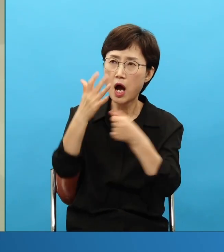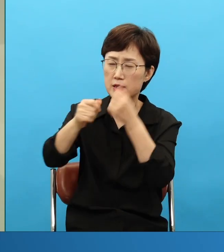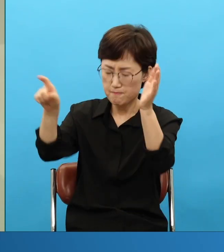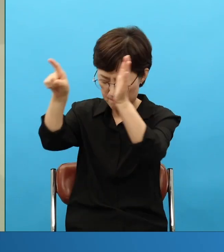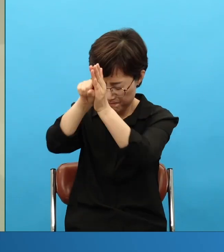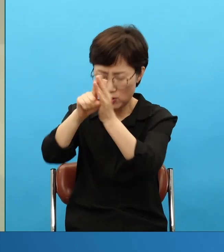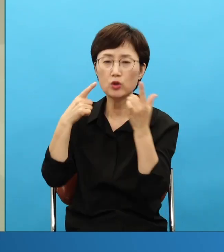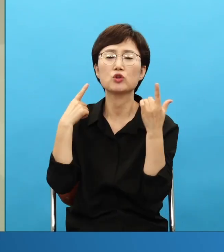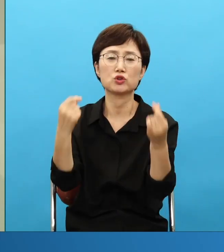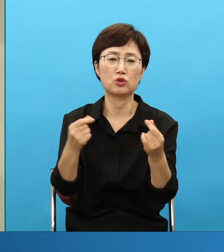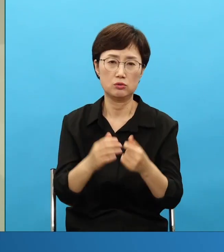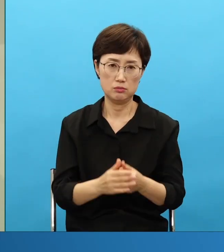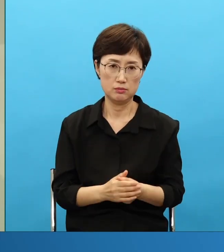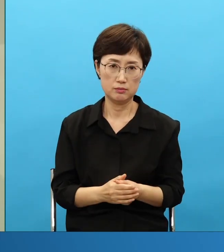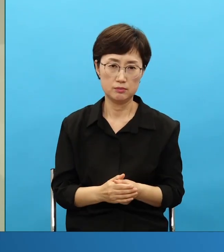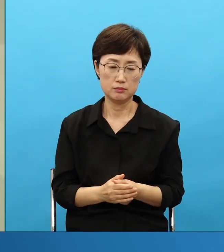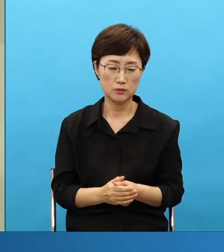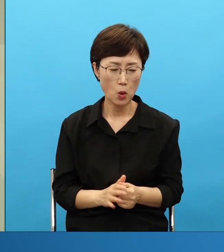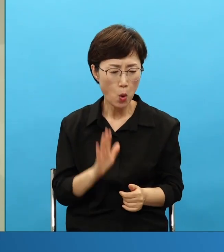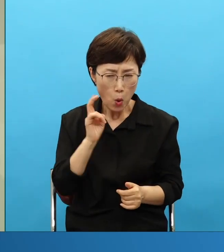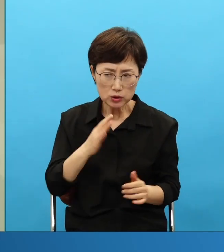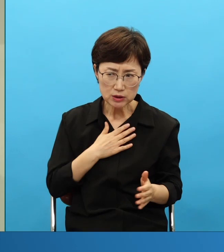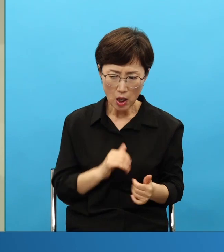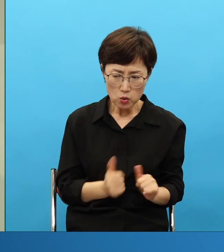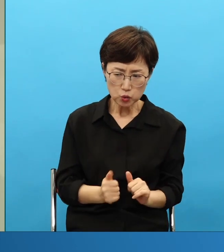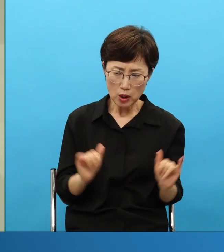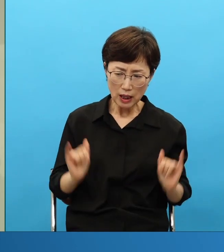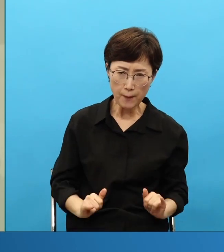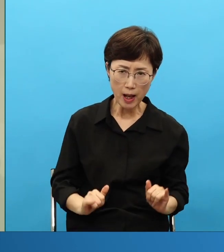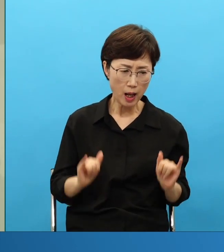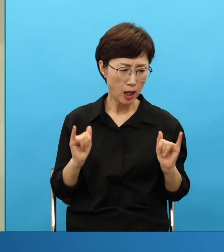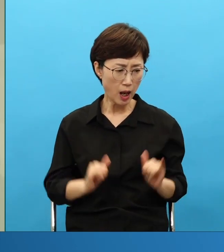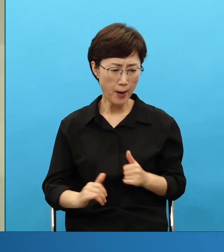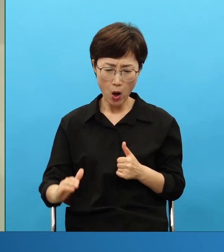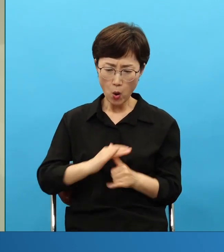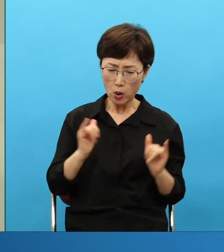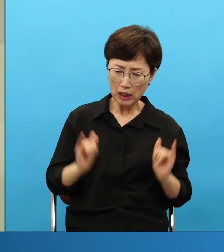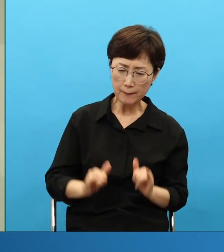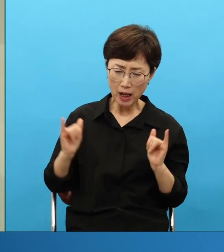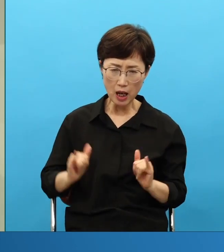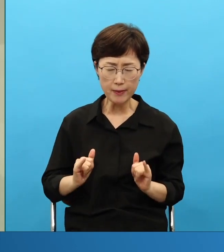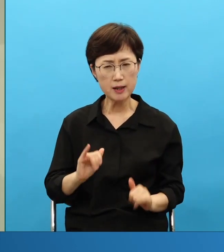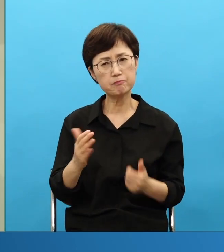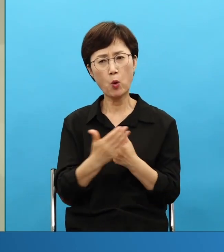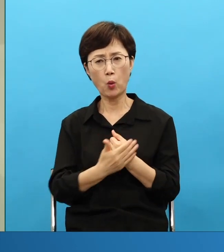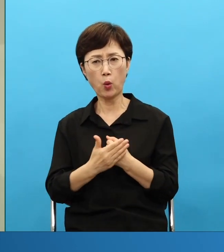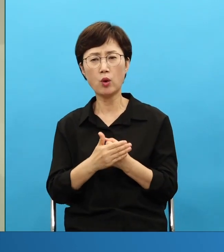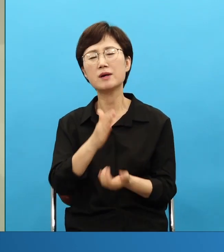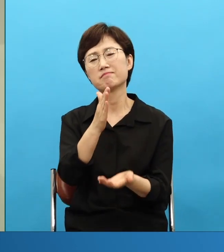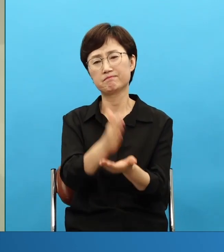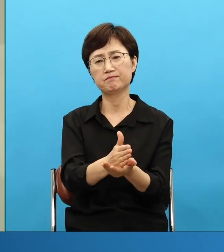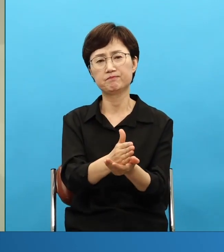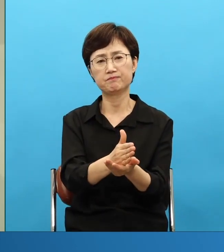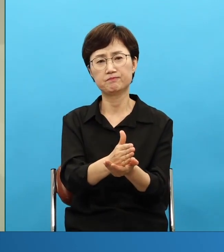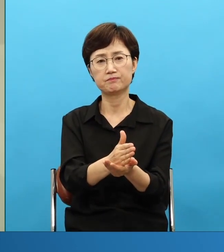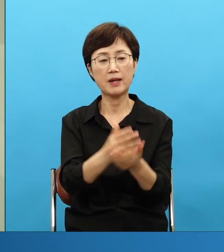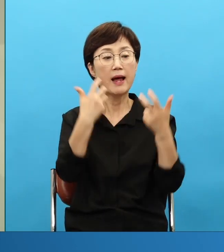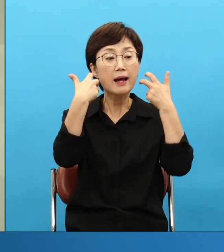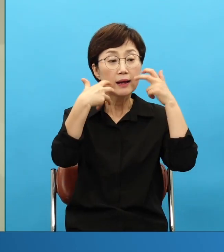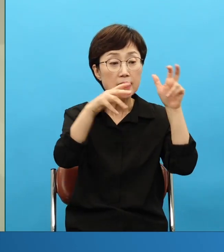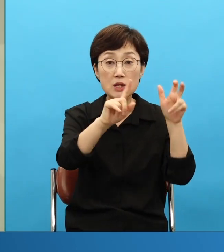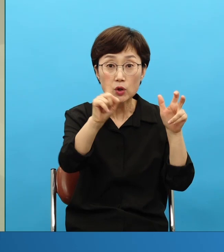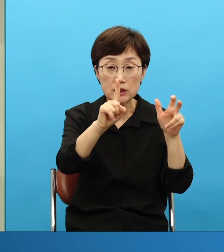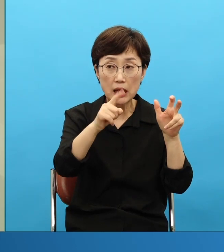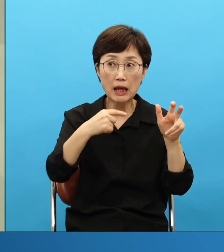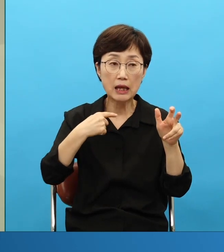our faith. 아유, 그뭐 죽으면 어떡하지? 그거 아닙니다. Oh, what's going to happen if we die? It wasn't that. 이사야 다니엘은 감사하면서 기도해야